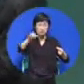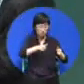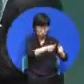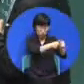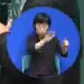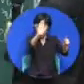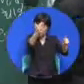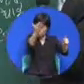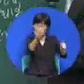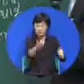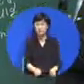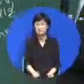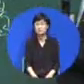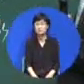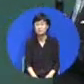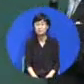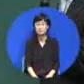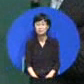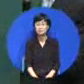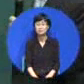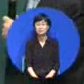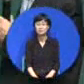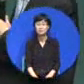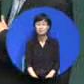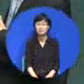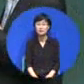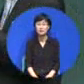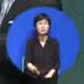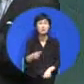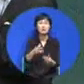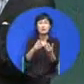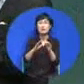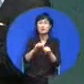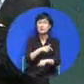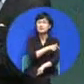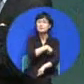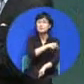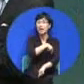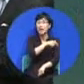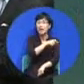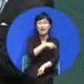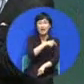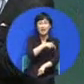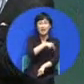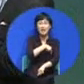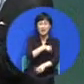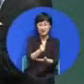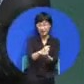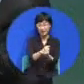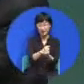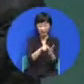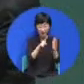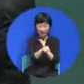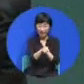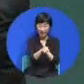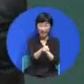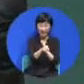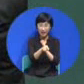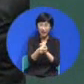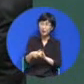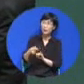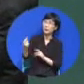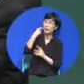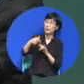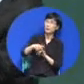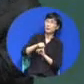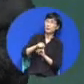your sorcery and seances. You don't have to do this. 치료하고 들키고 안 그러면 그래.